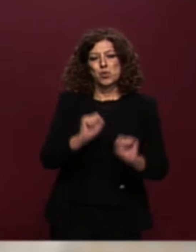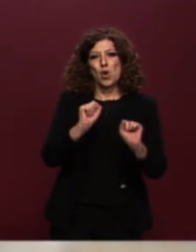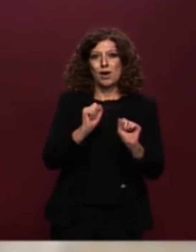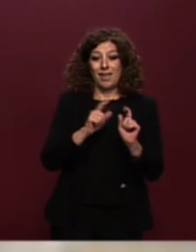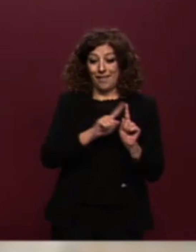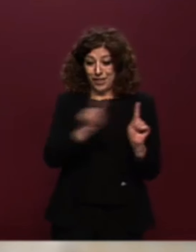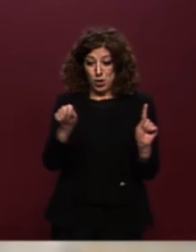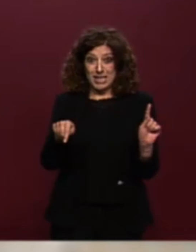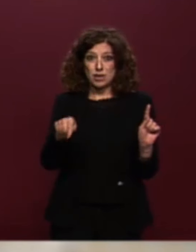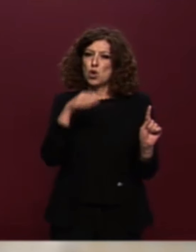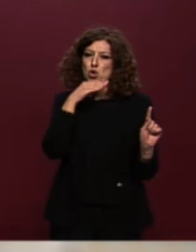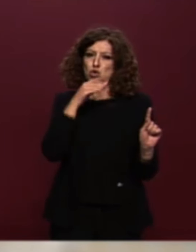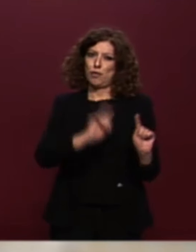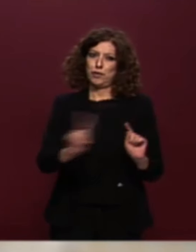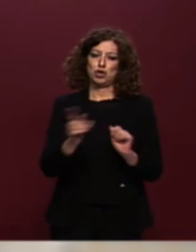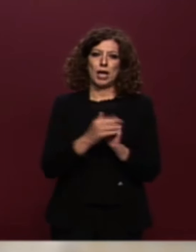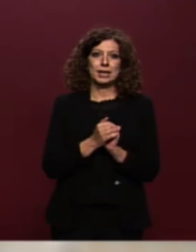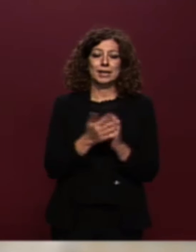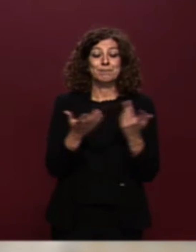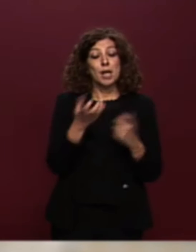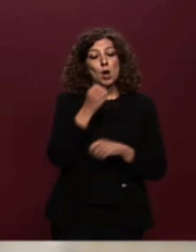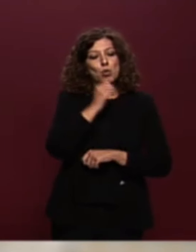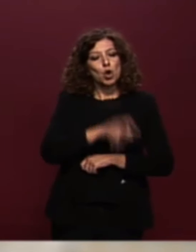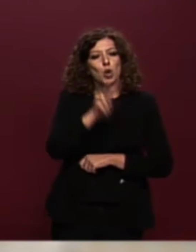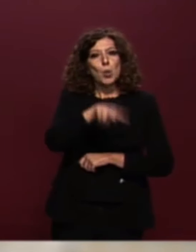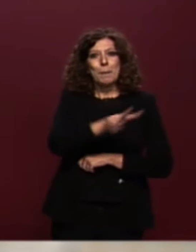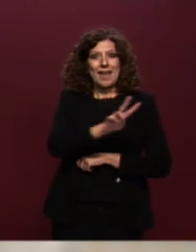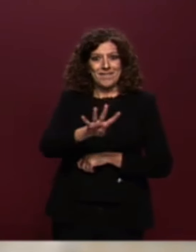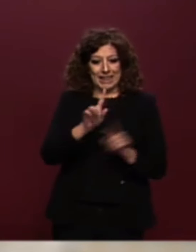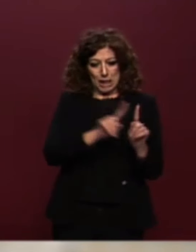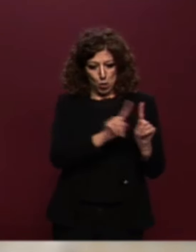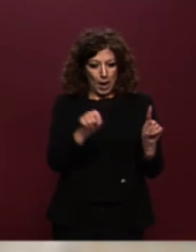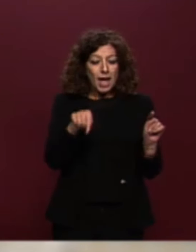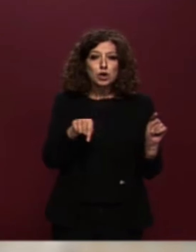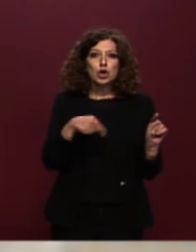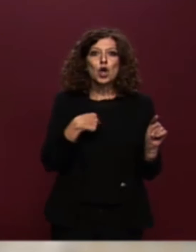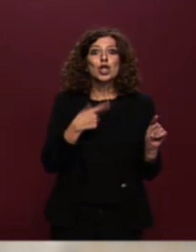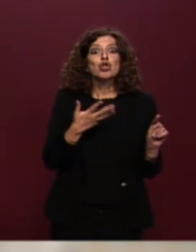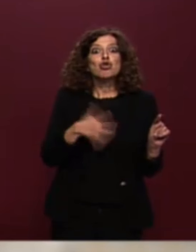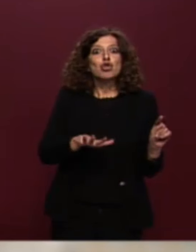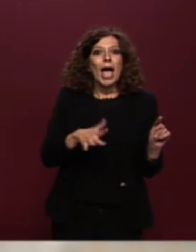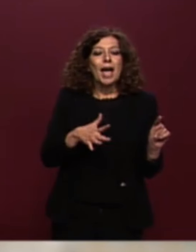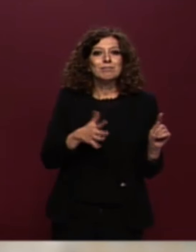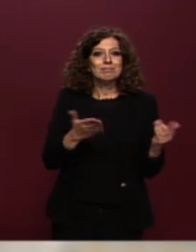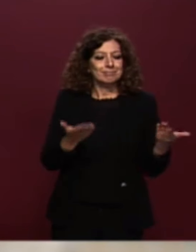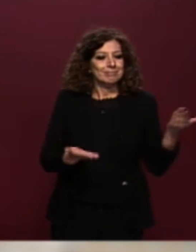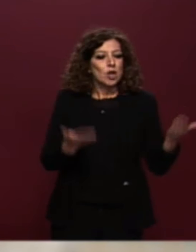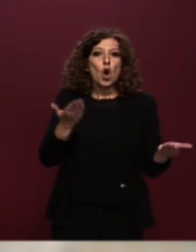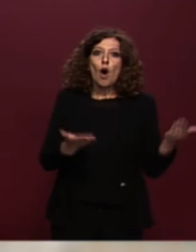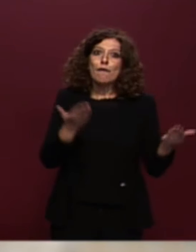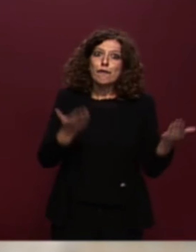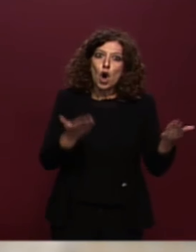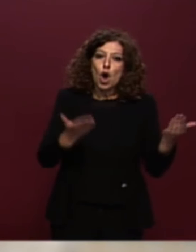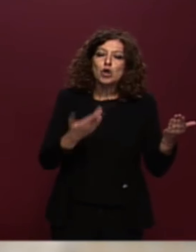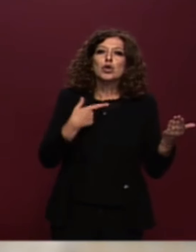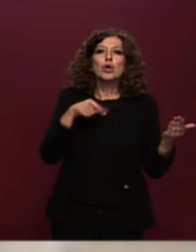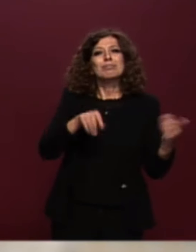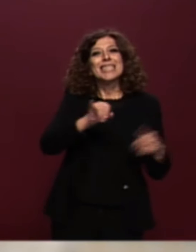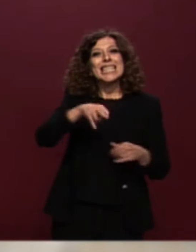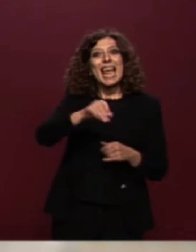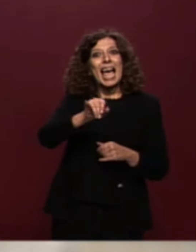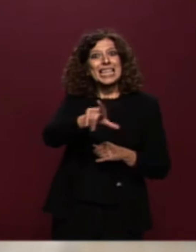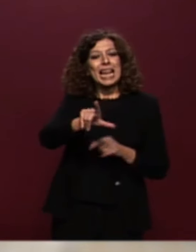basta. Purtroppo questo 2024 ci consegna dati già in crescita nei primi 8 mesi dell'anno e l'INAIL ha